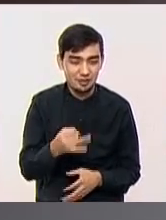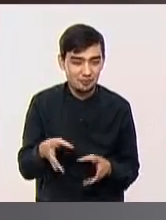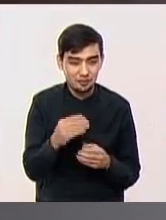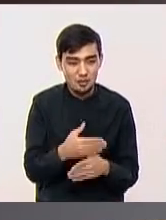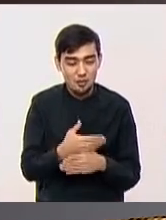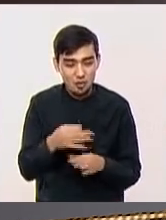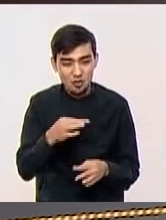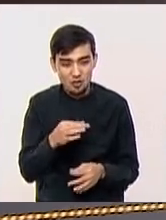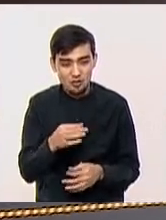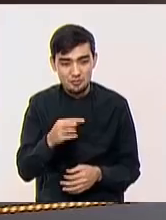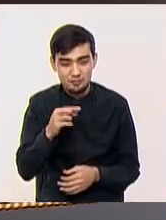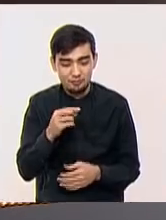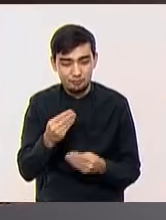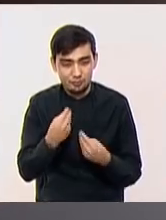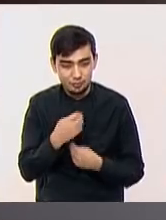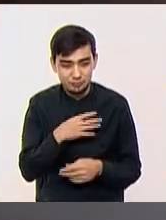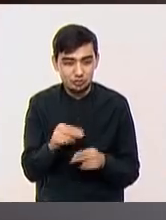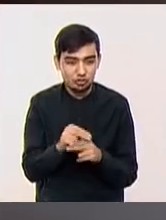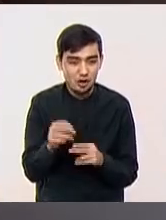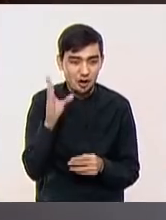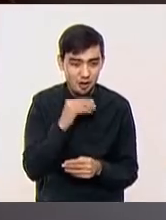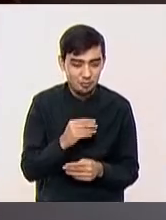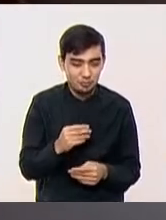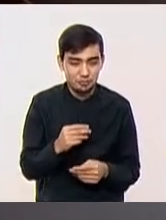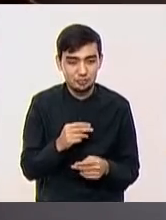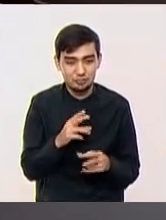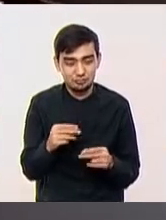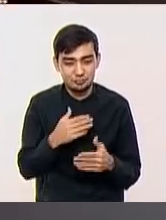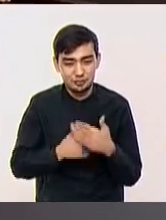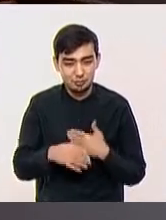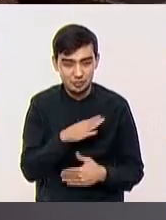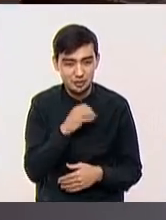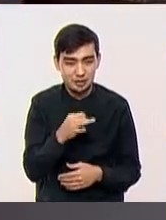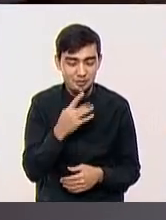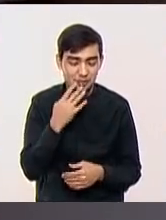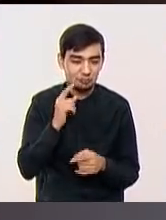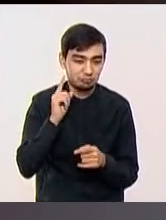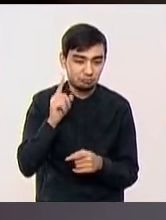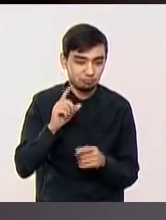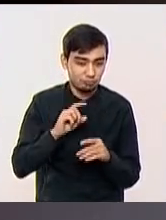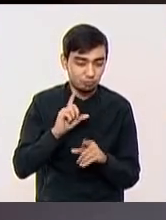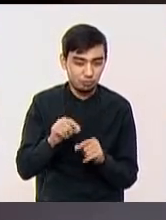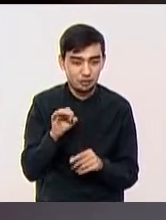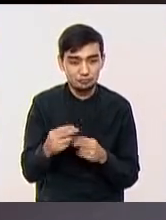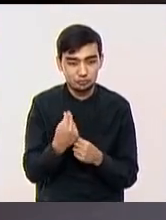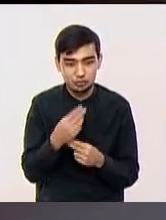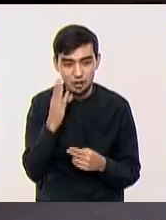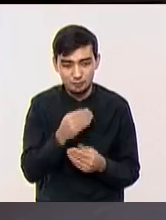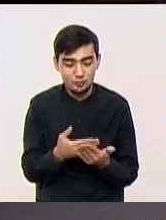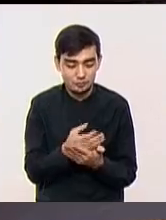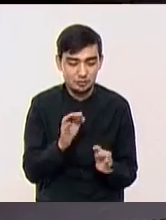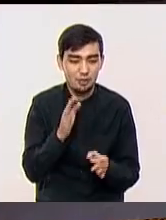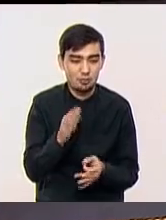көмек қайырымдылық қоры енді емдетеміз деп жақсы жаңалықпен қуантып қойған екен. Шетел асып ем алып жатса, ол жаңалықпен де бөлісетін